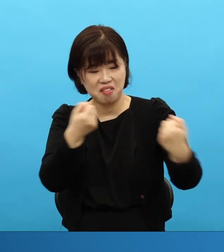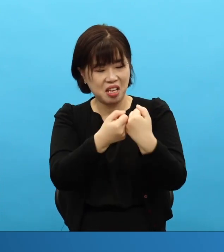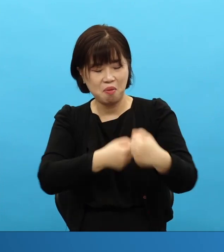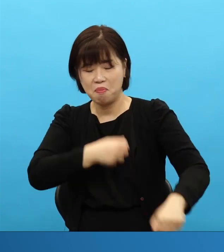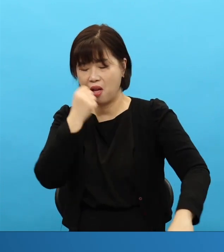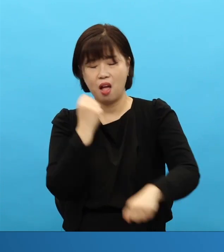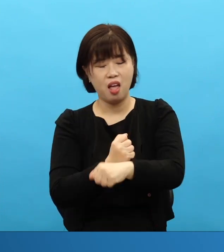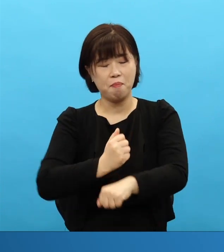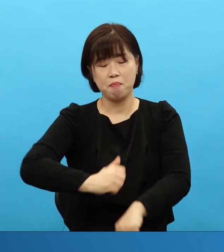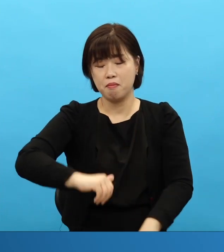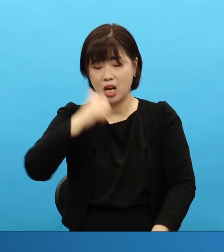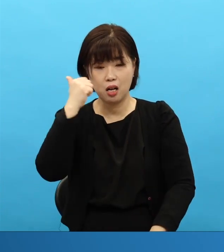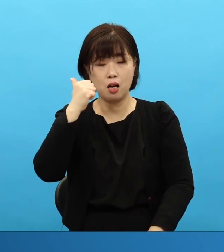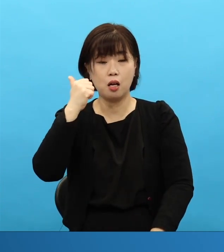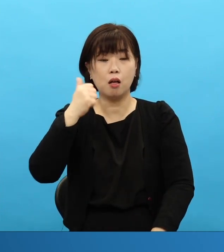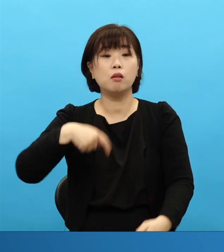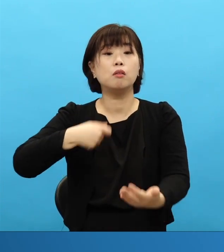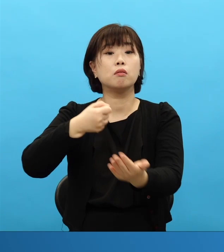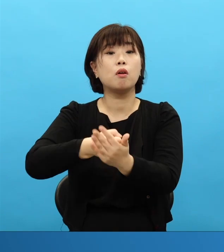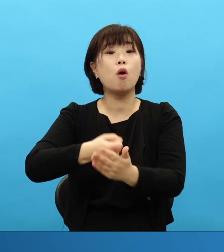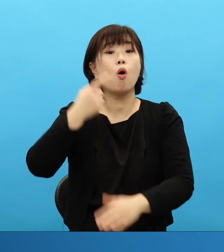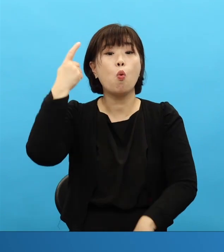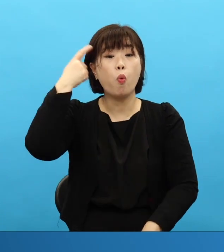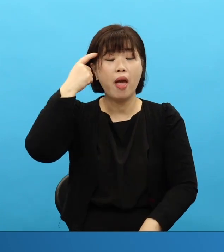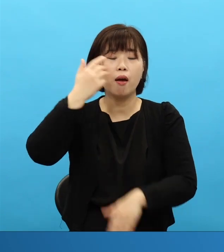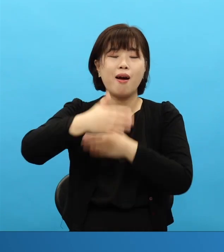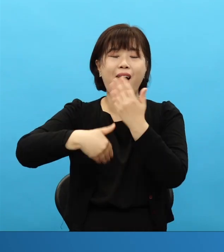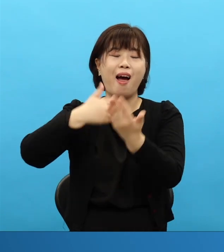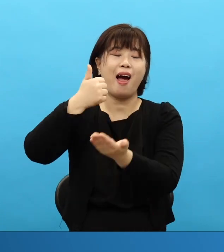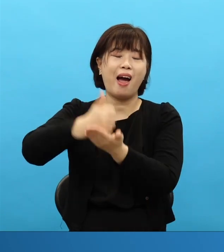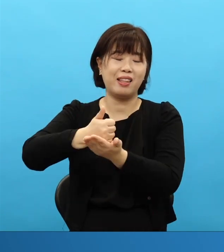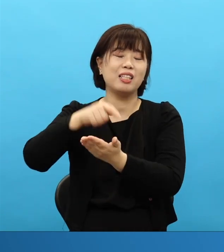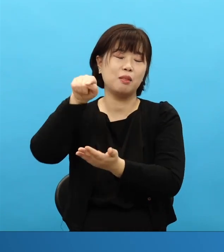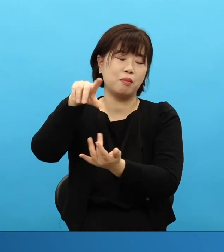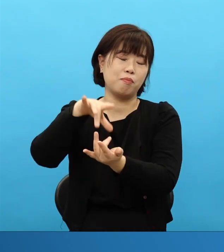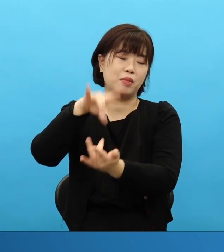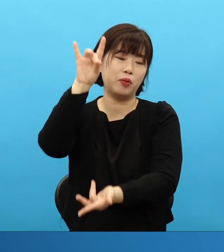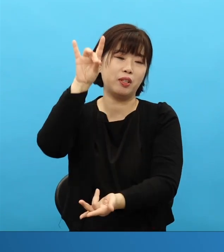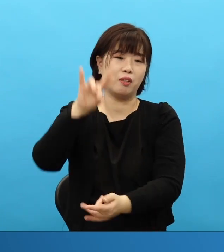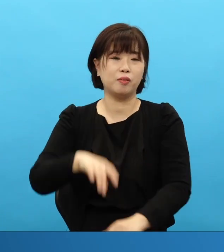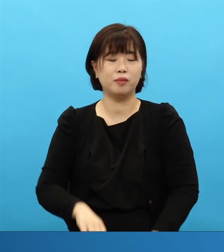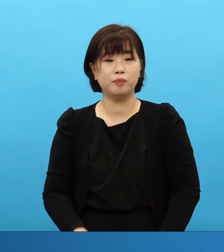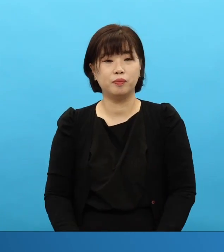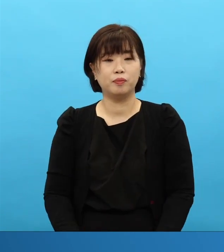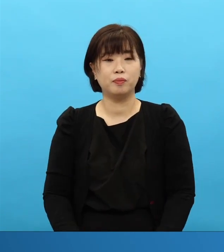하나님의 것을 선택한 거예요. He chose the things of God. 아무 걱정하지 마시고